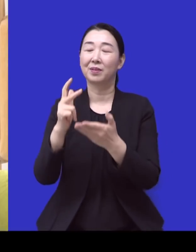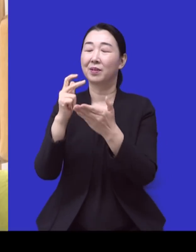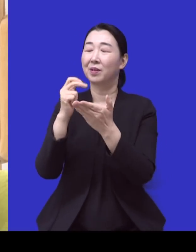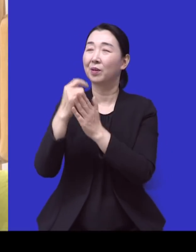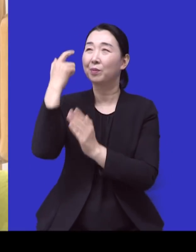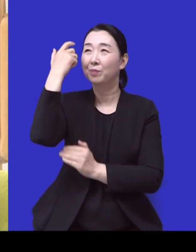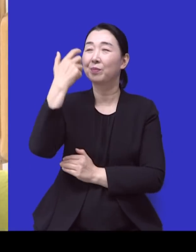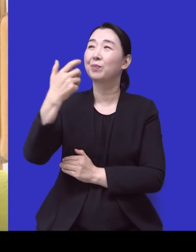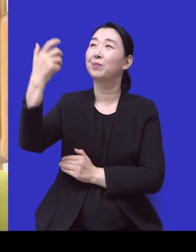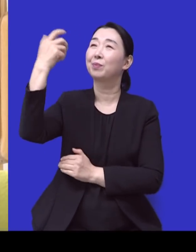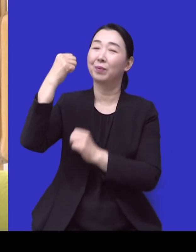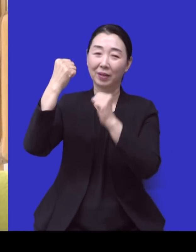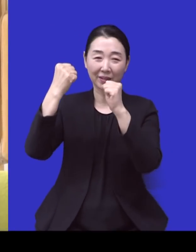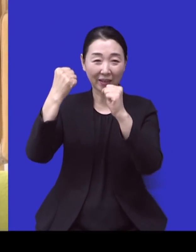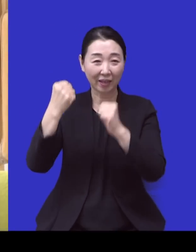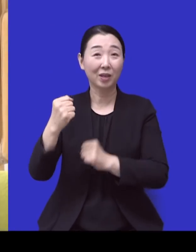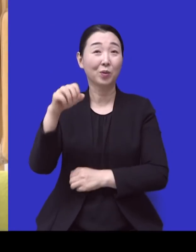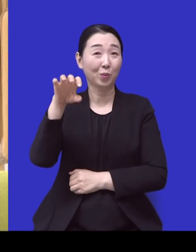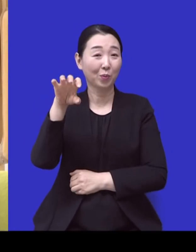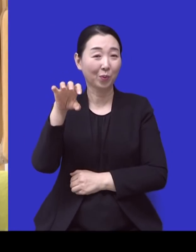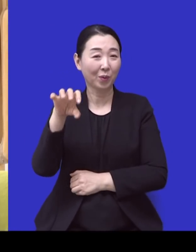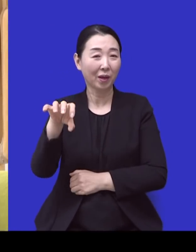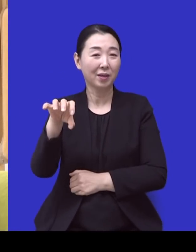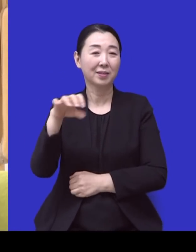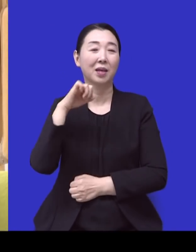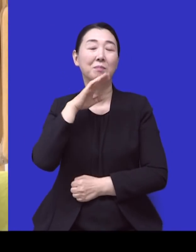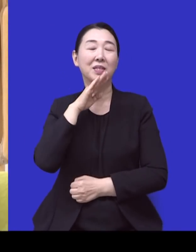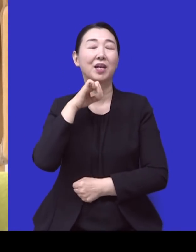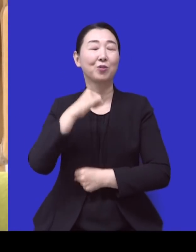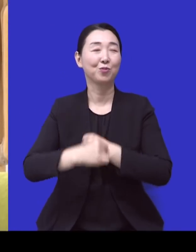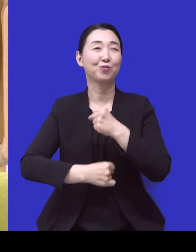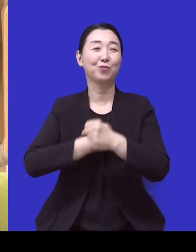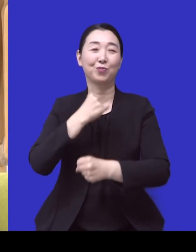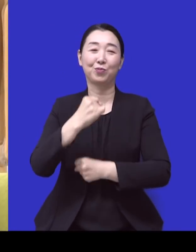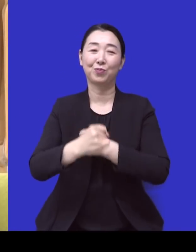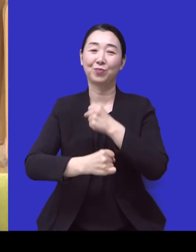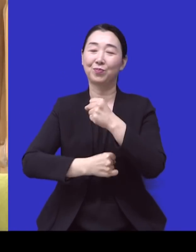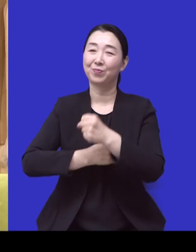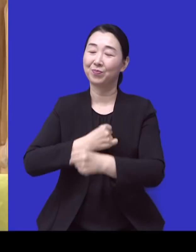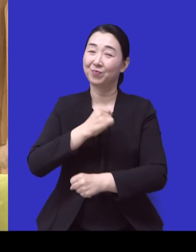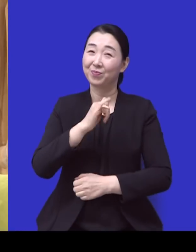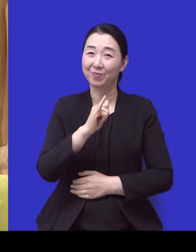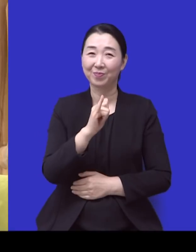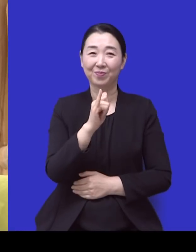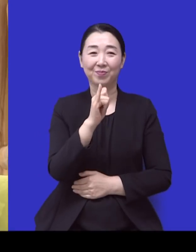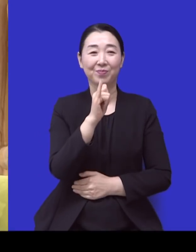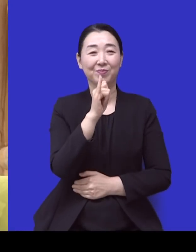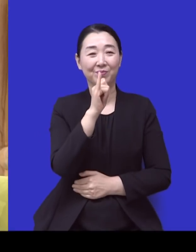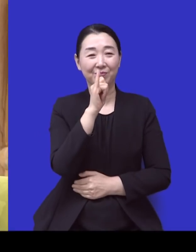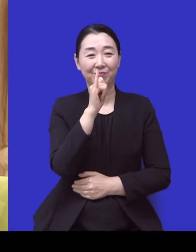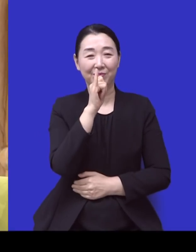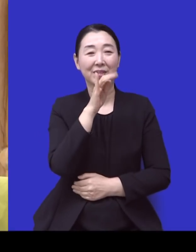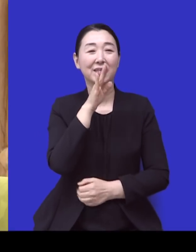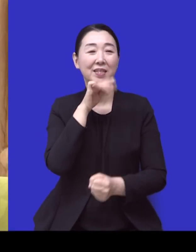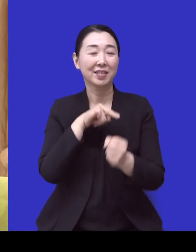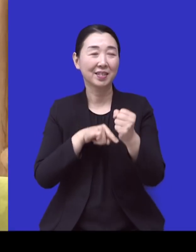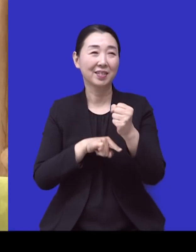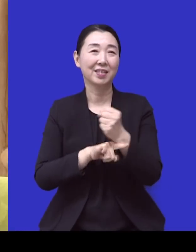주의 영이 계신 곳에 참 자유가 있다네.